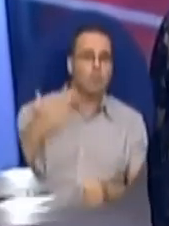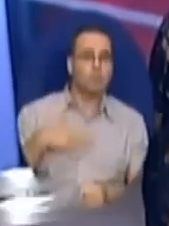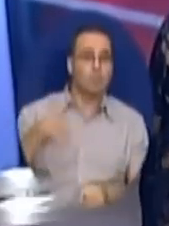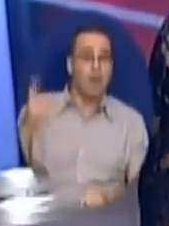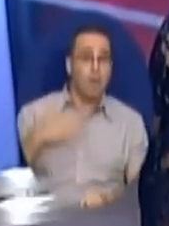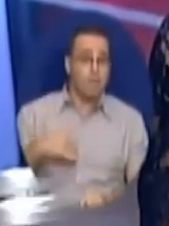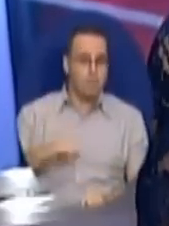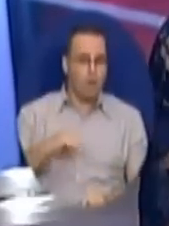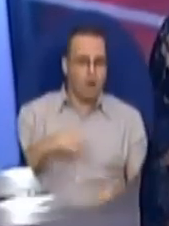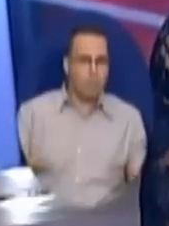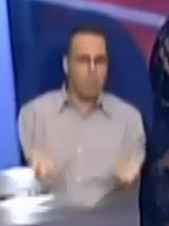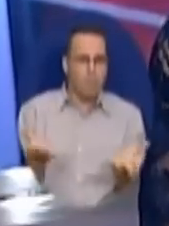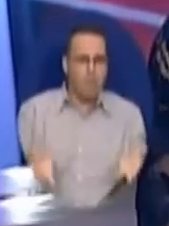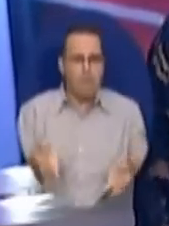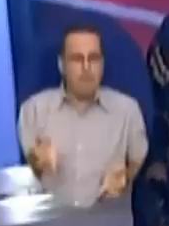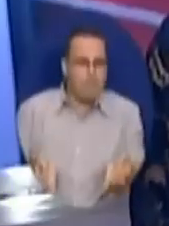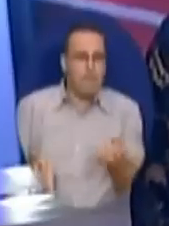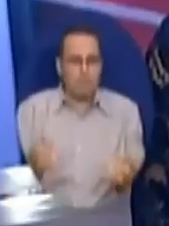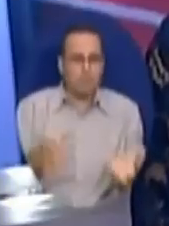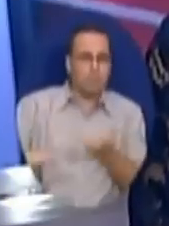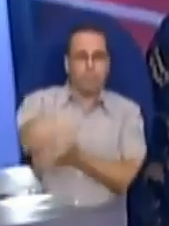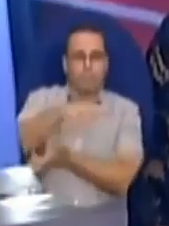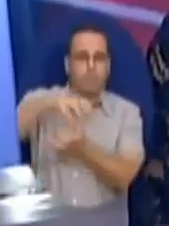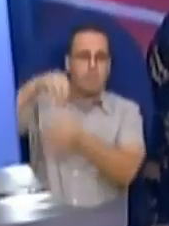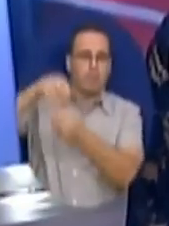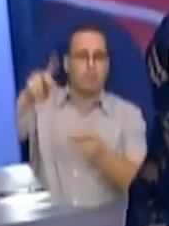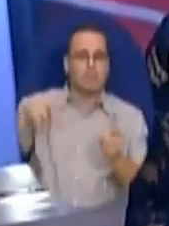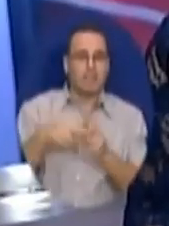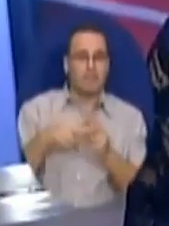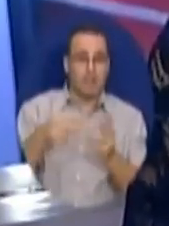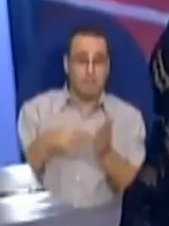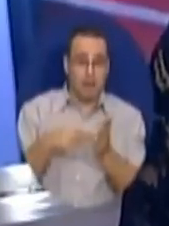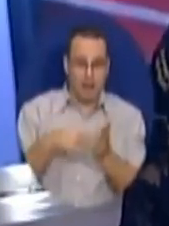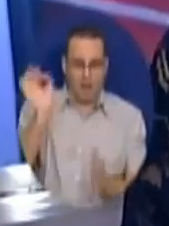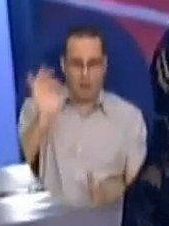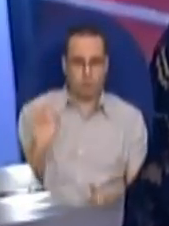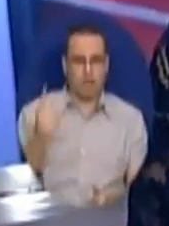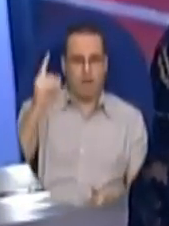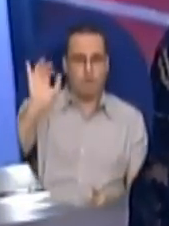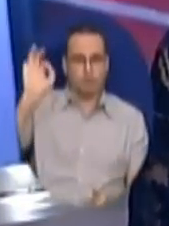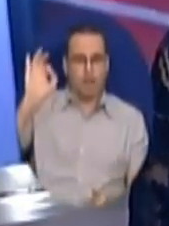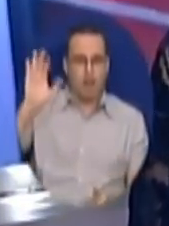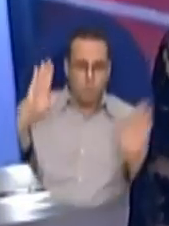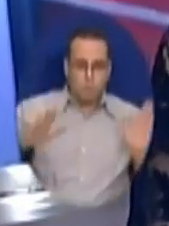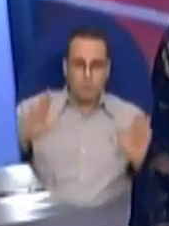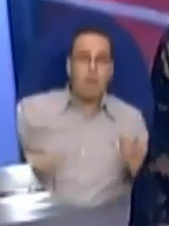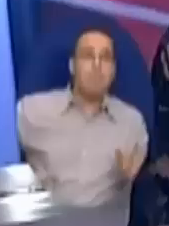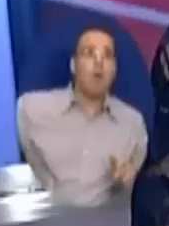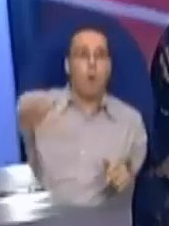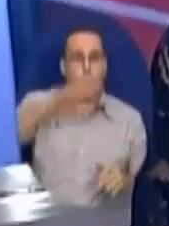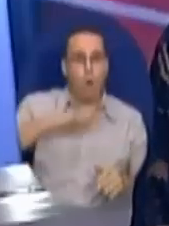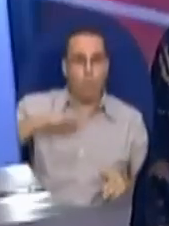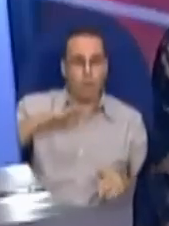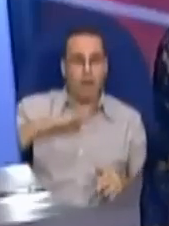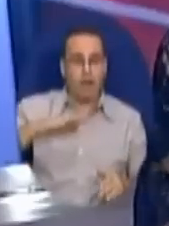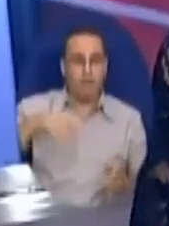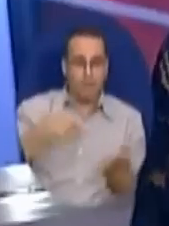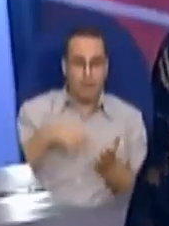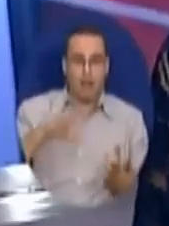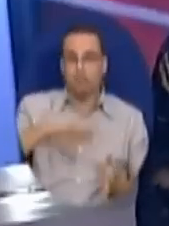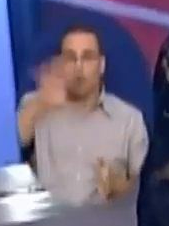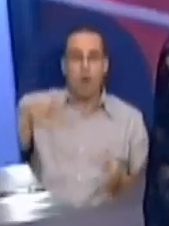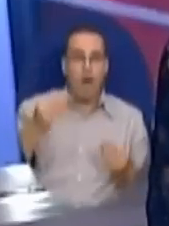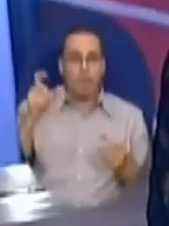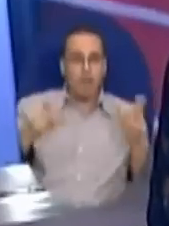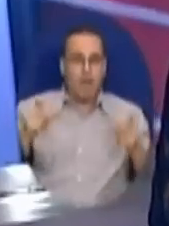המניינים בהסלמה ויש פוטנציאל אדיר בגלל האחוז הגבוה ביותר באירופה של מוסלמים ובגלל רמת התסכול של